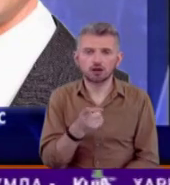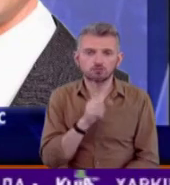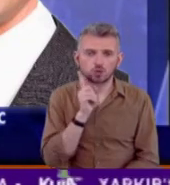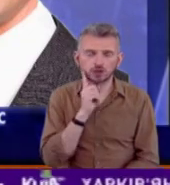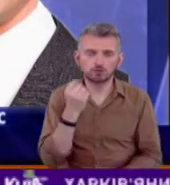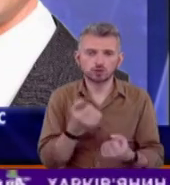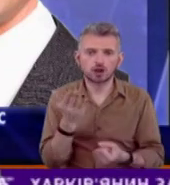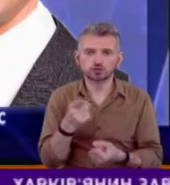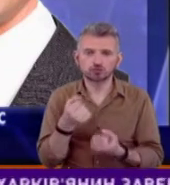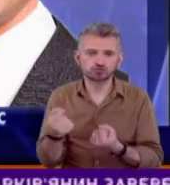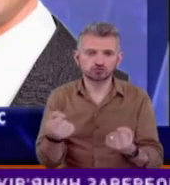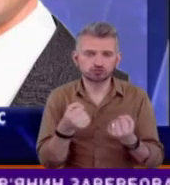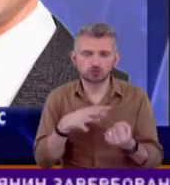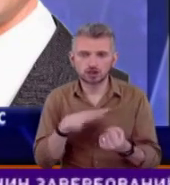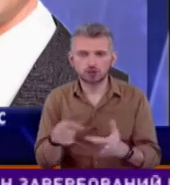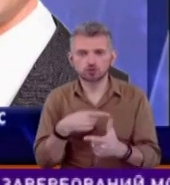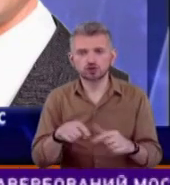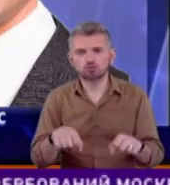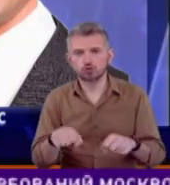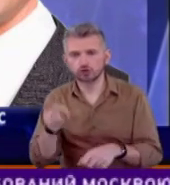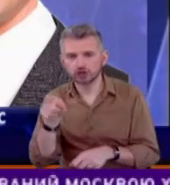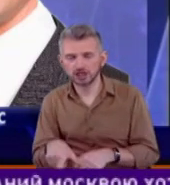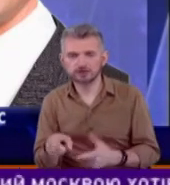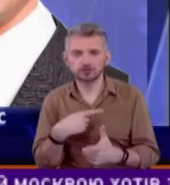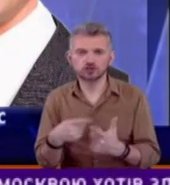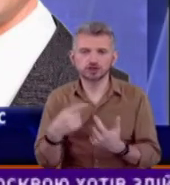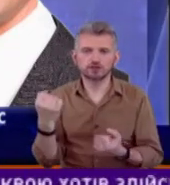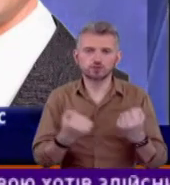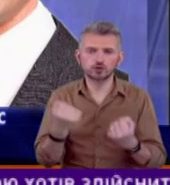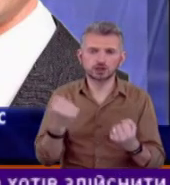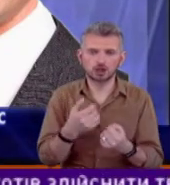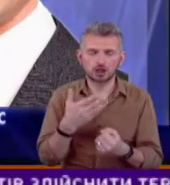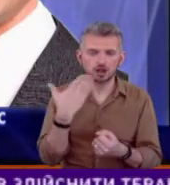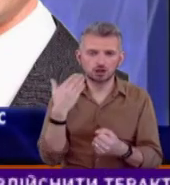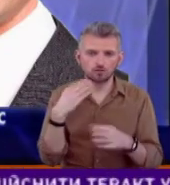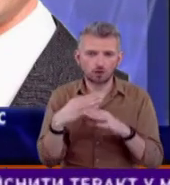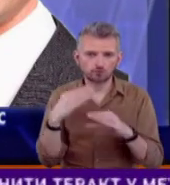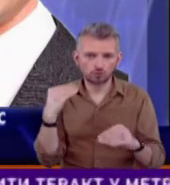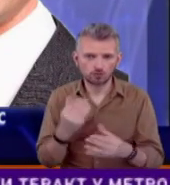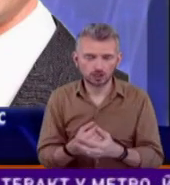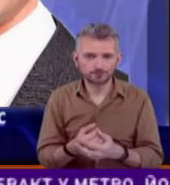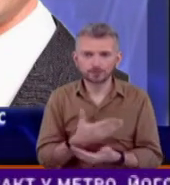не їздив, чи будь це мотоцикліст, чи будь це водій легкового автомобіля,